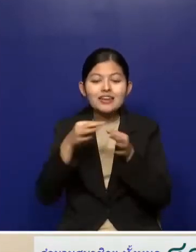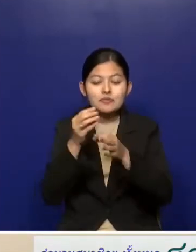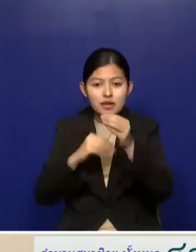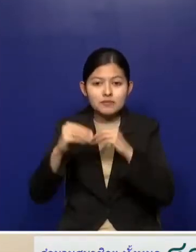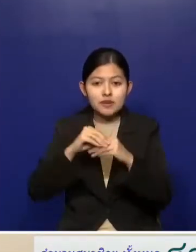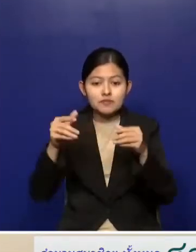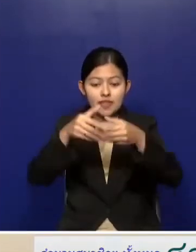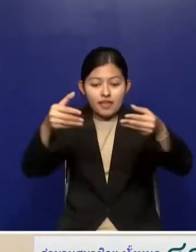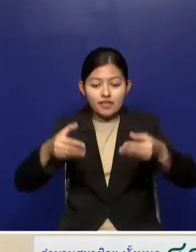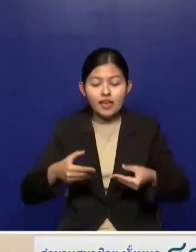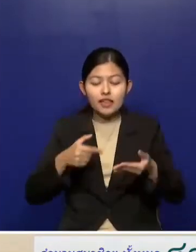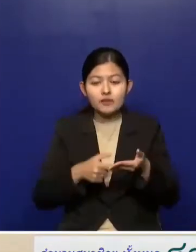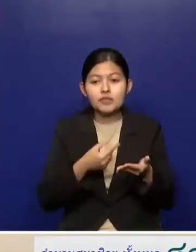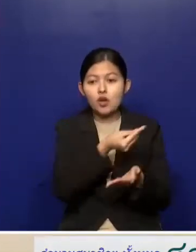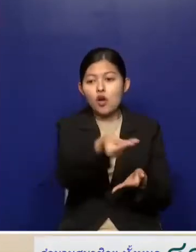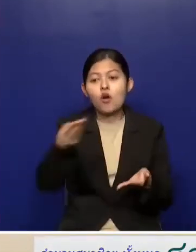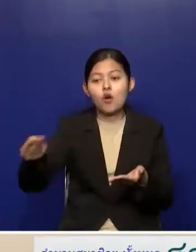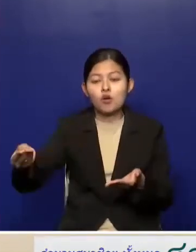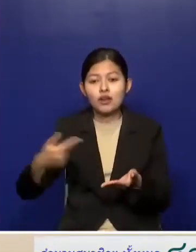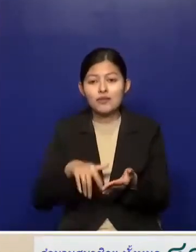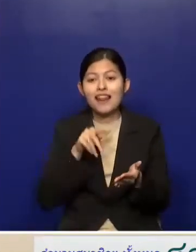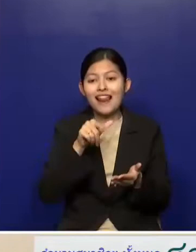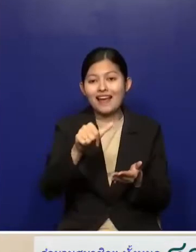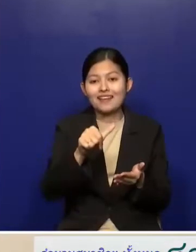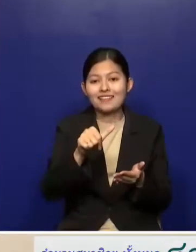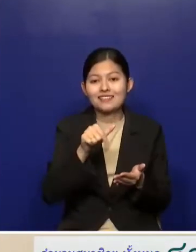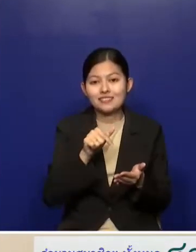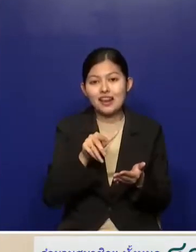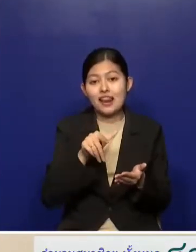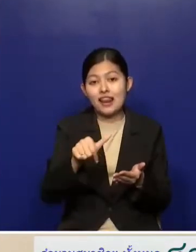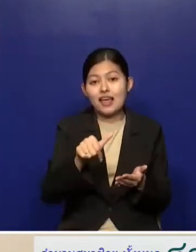เป็allaหนดู